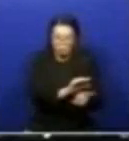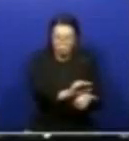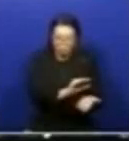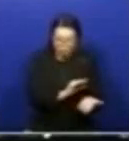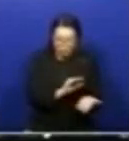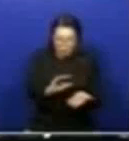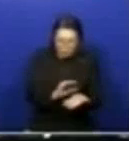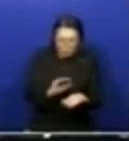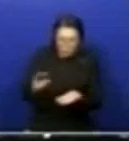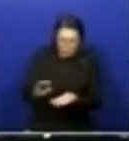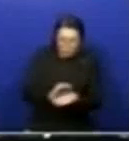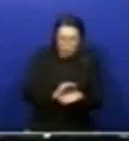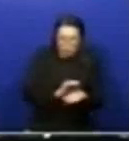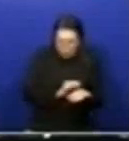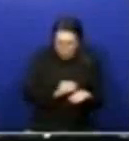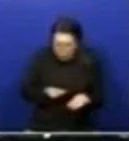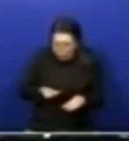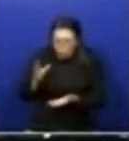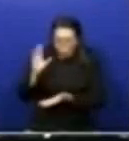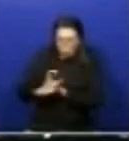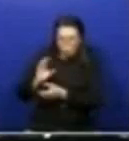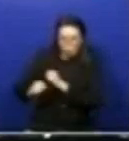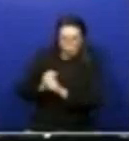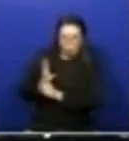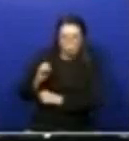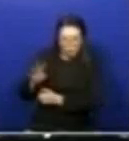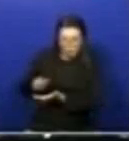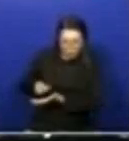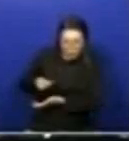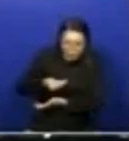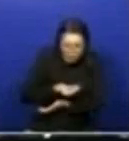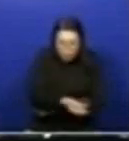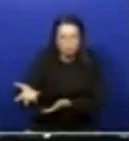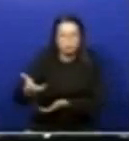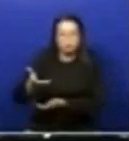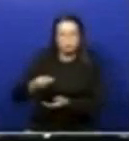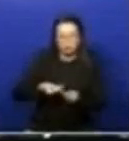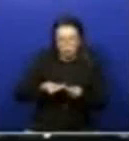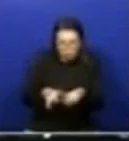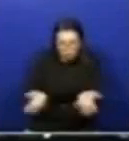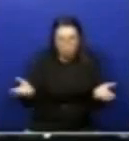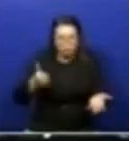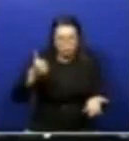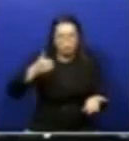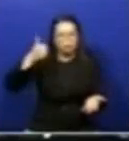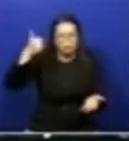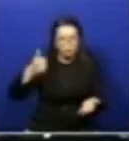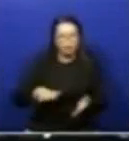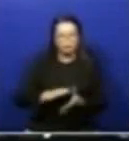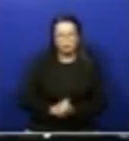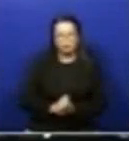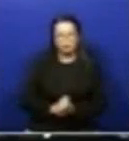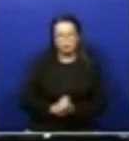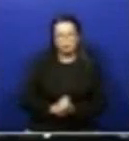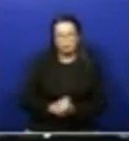ได้ถ้าหากว่าได้งบ64กลับคืนมางบปีพ.ศ.2564ที่จะเข้าสภาผู้แทน